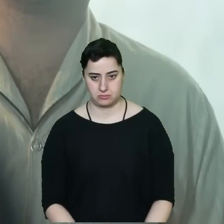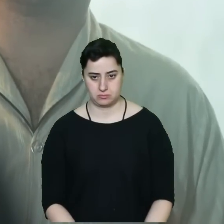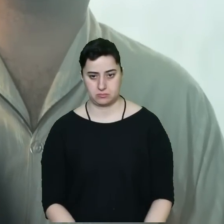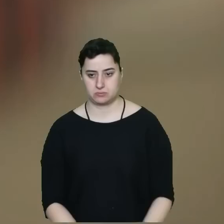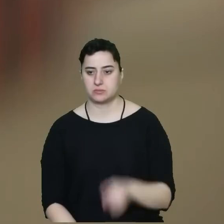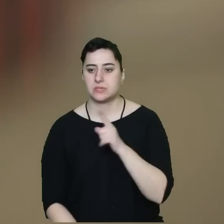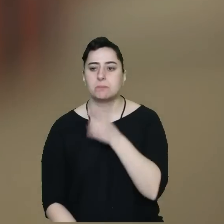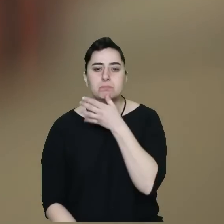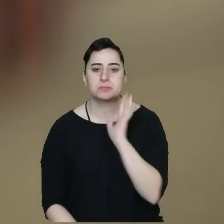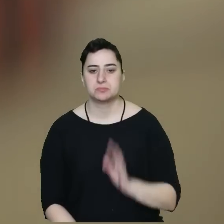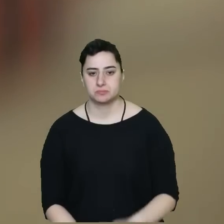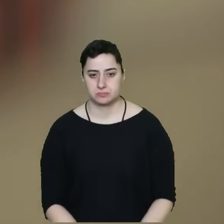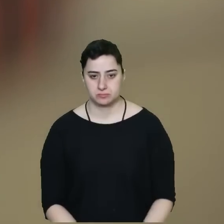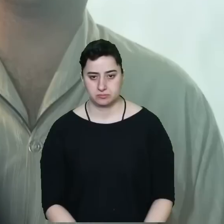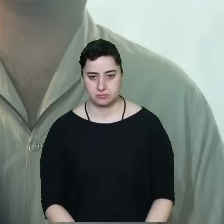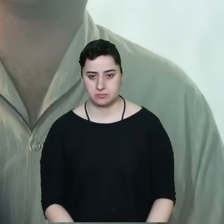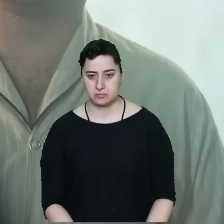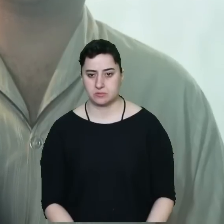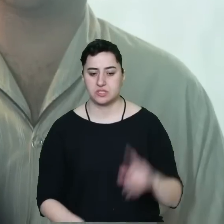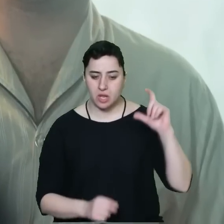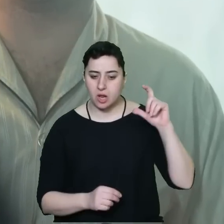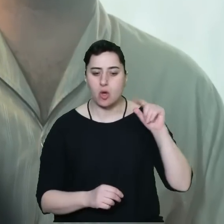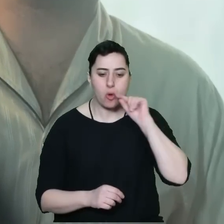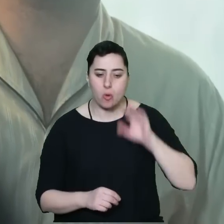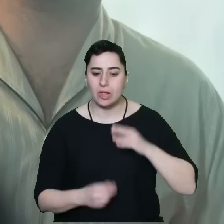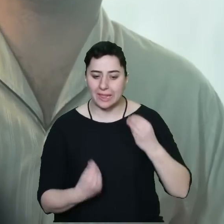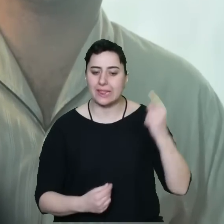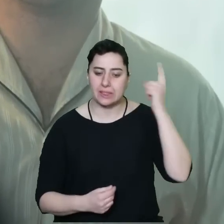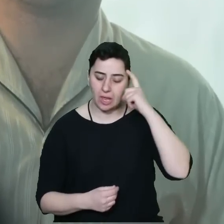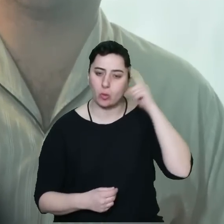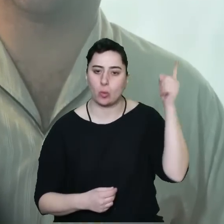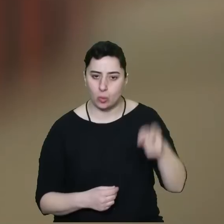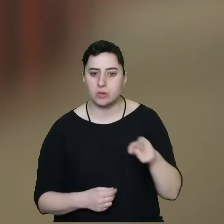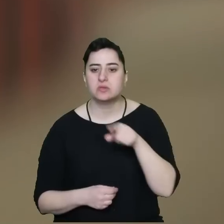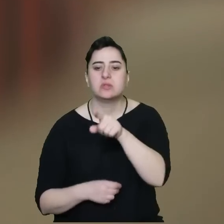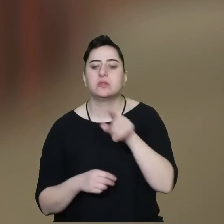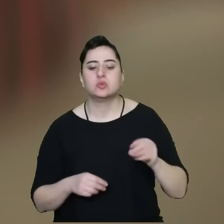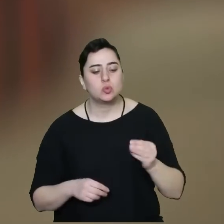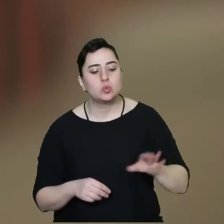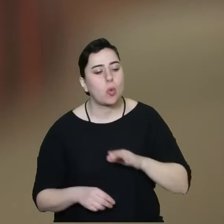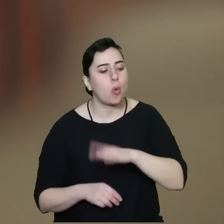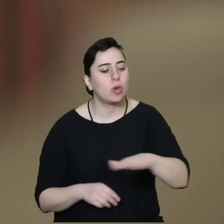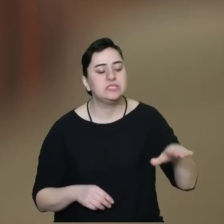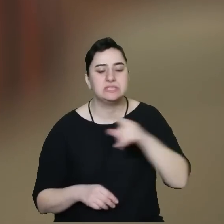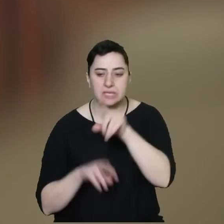Bilmiyorsun sen hoca. Celal Usta oğlunu iyi tanıyor ama sen talebeye bilmiyorsun.